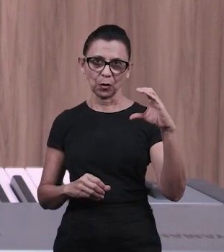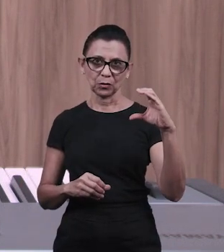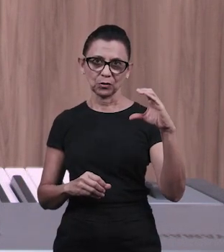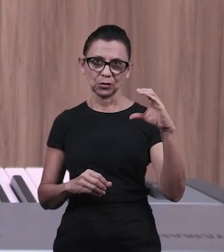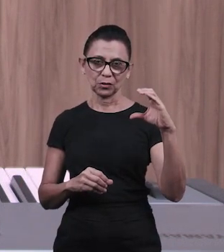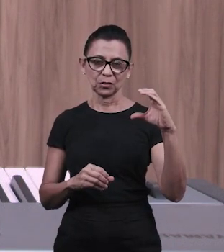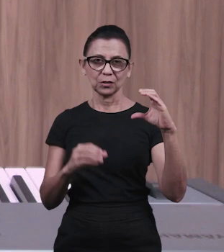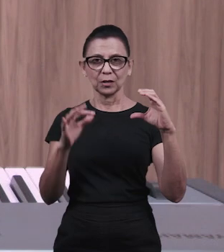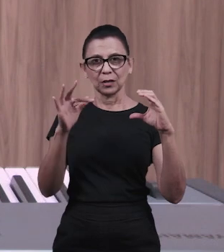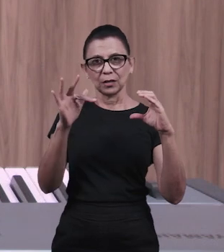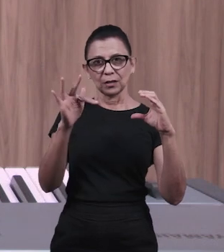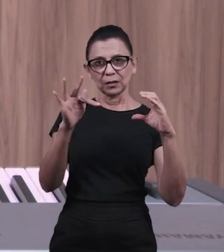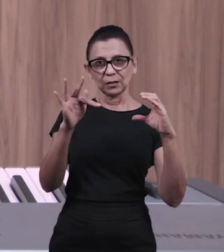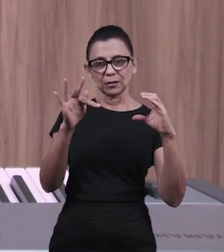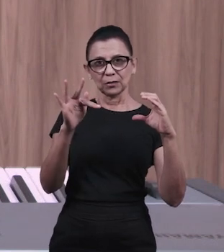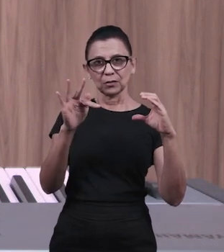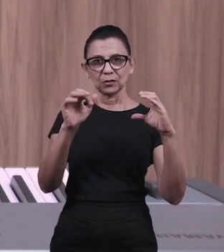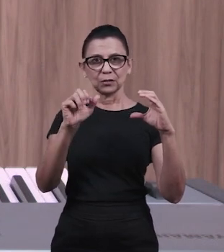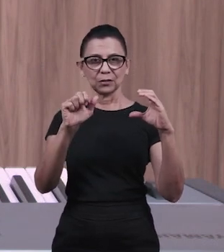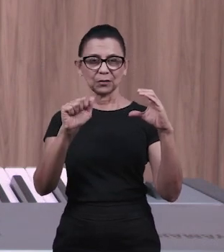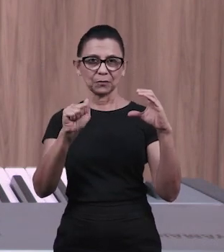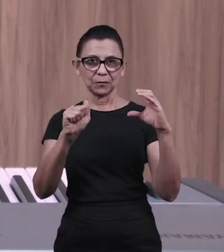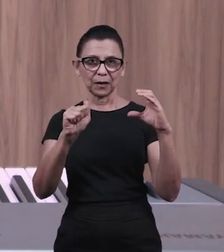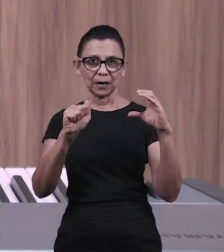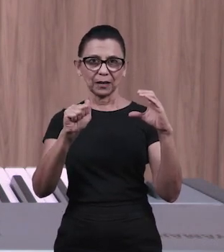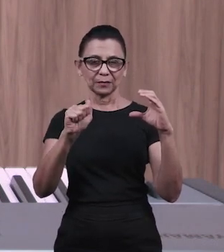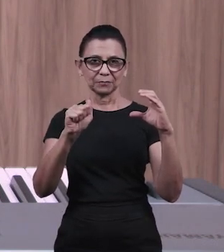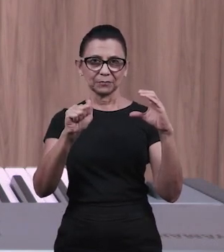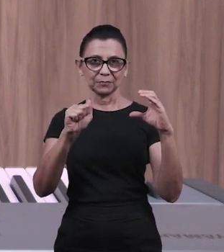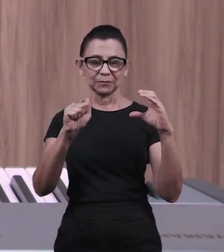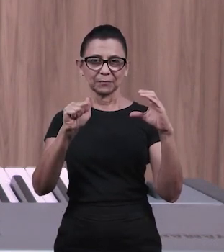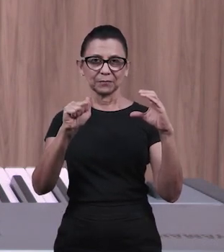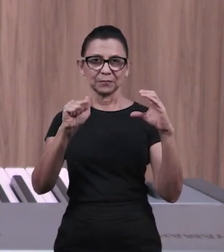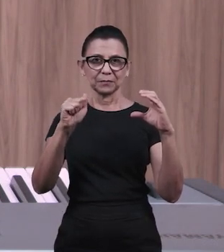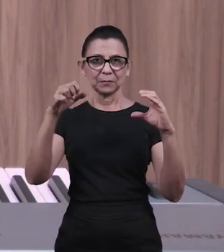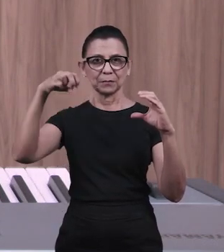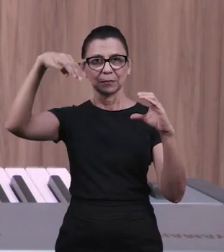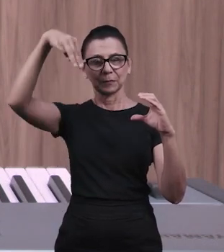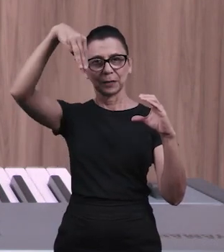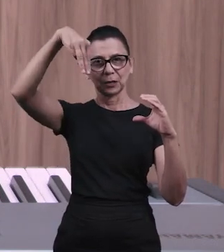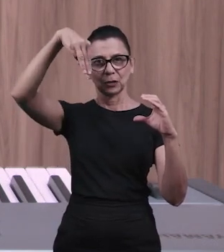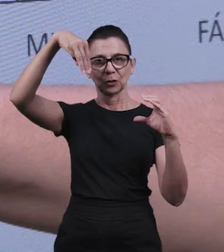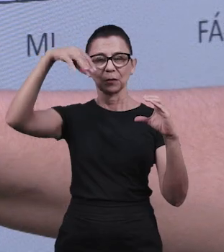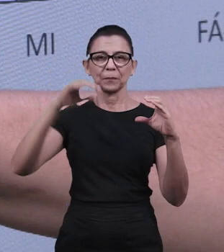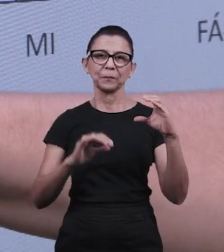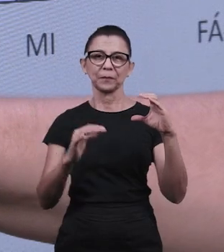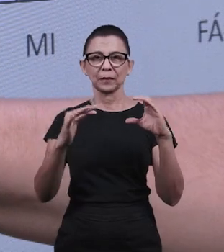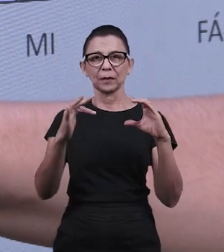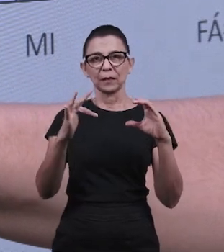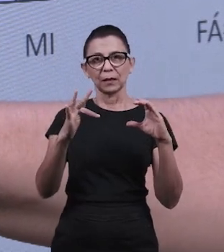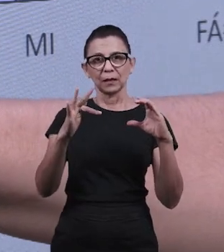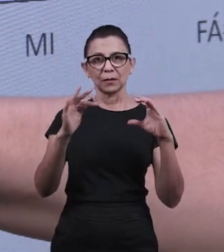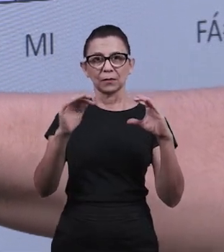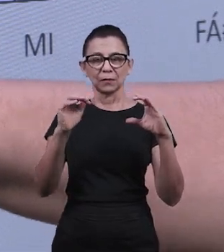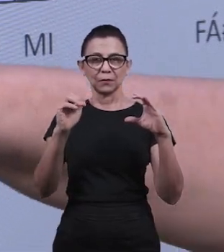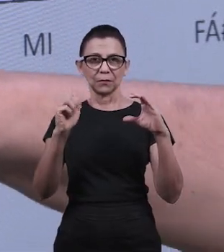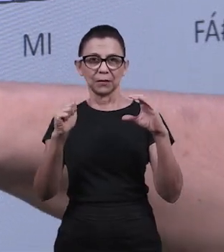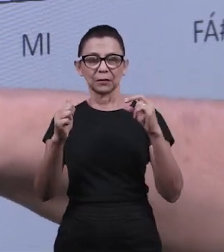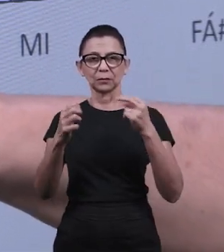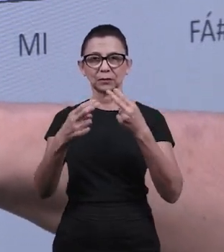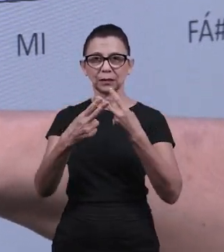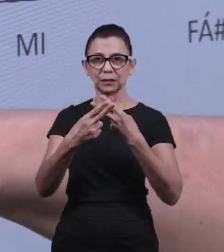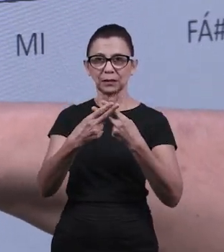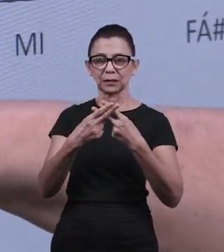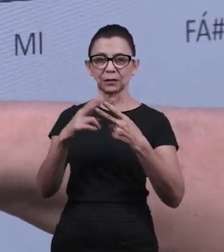Вот, посмотрите, вот это F и диез, фа-диез. Фа-диез, ля-диез